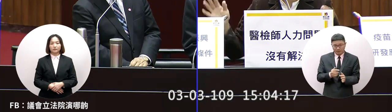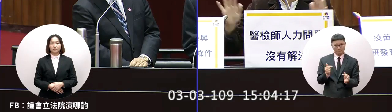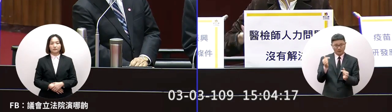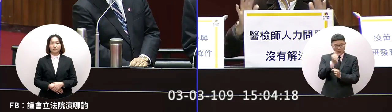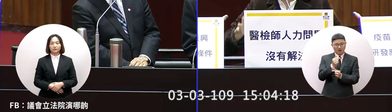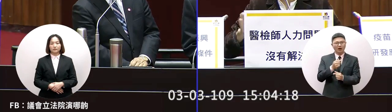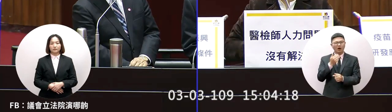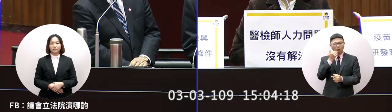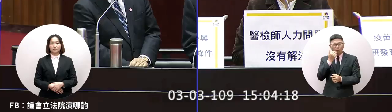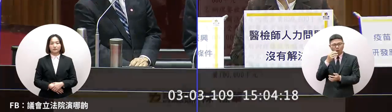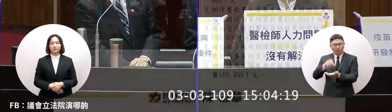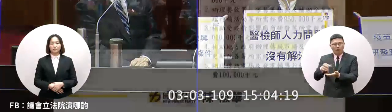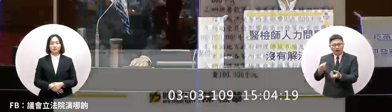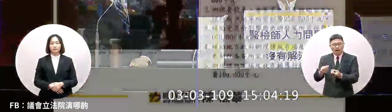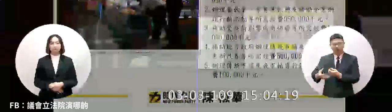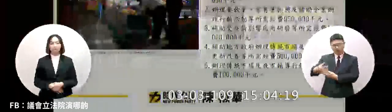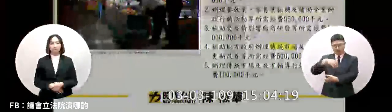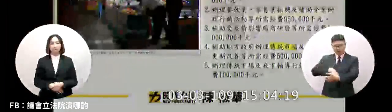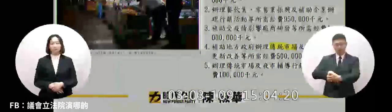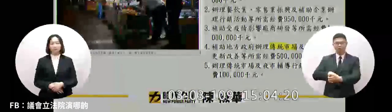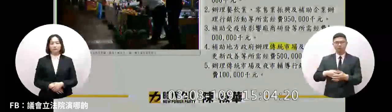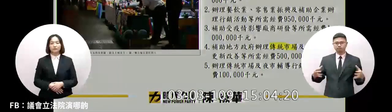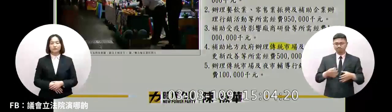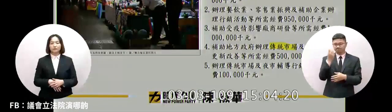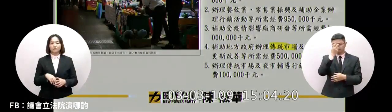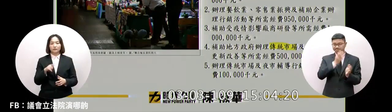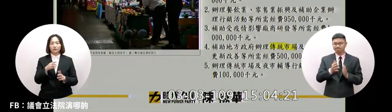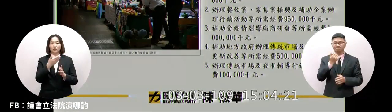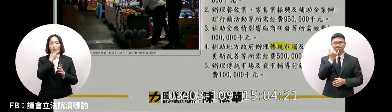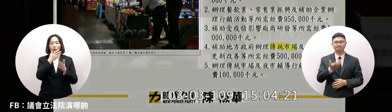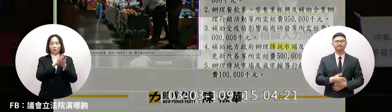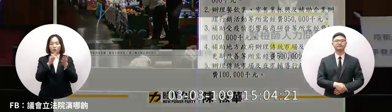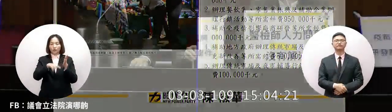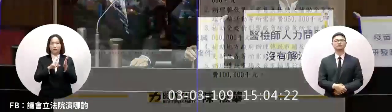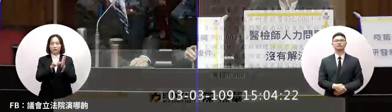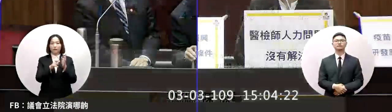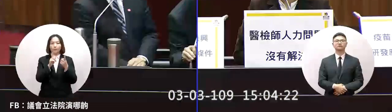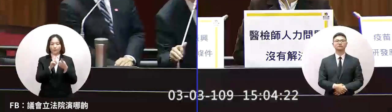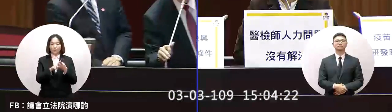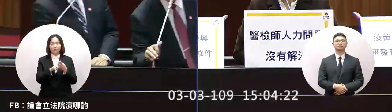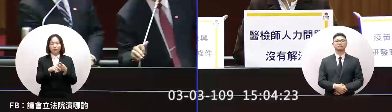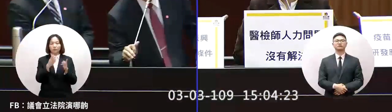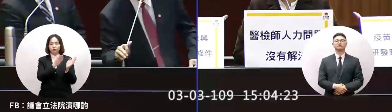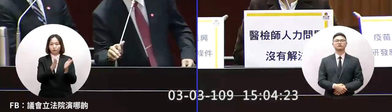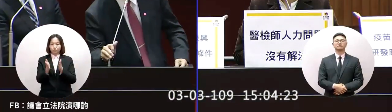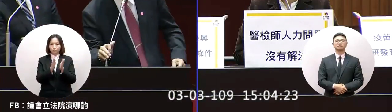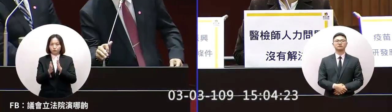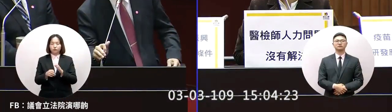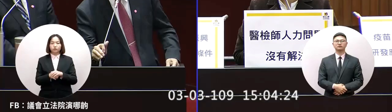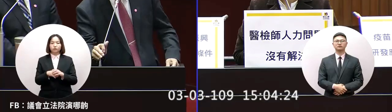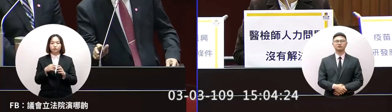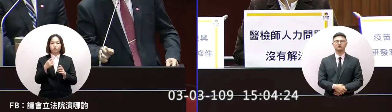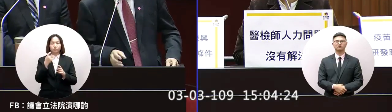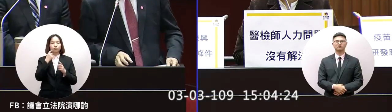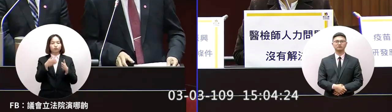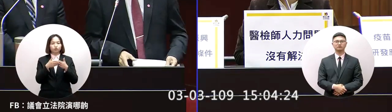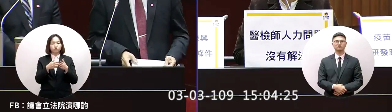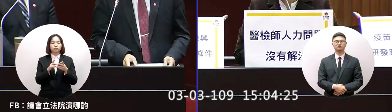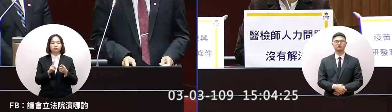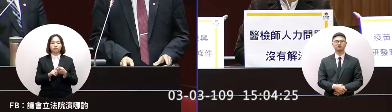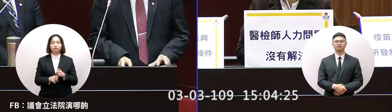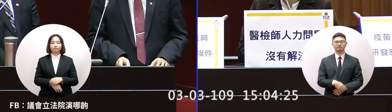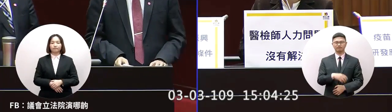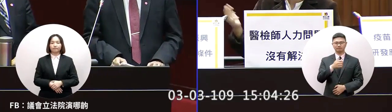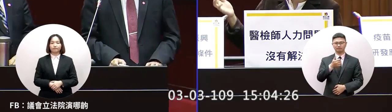纳入这个管理。谢谢。 今天我们利用这个机会来好好来清理起来了，有这有需要。